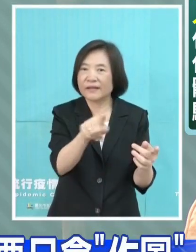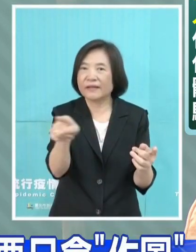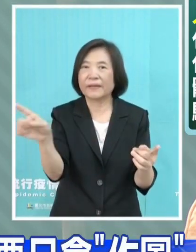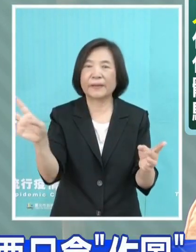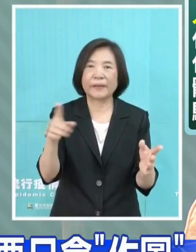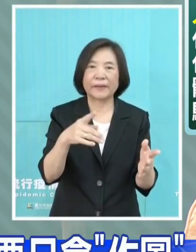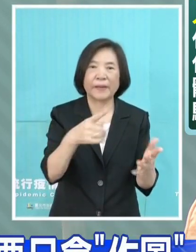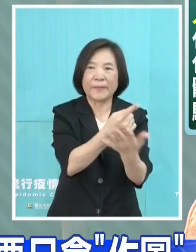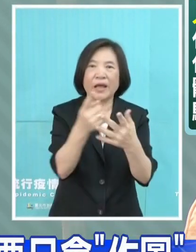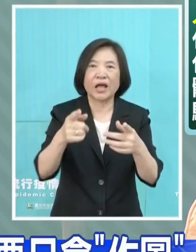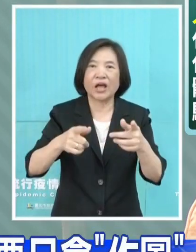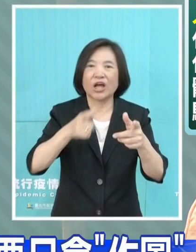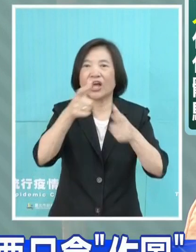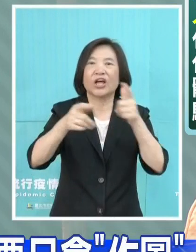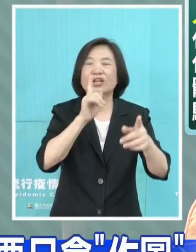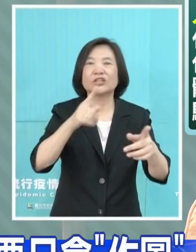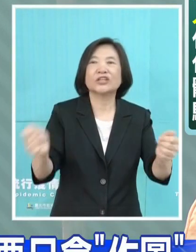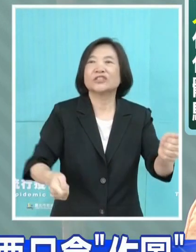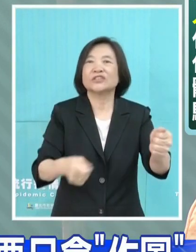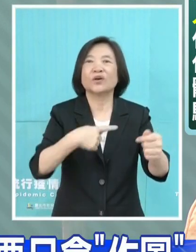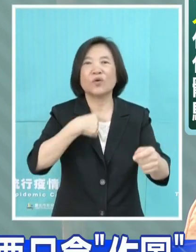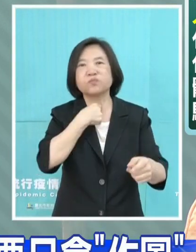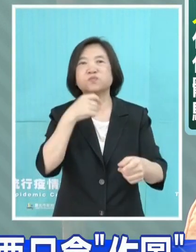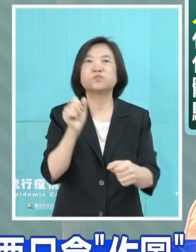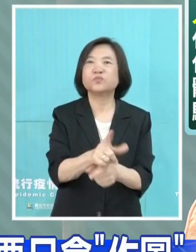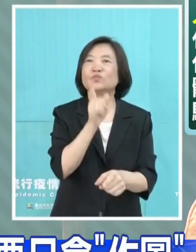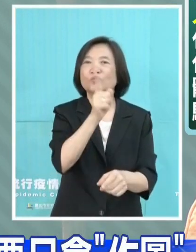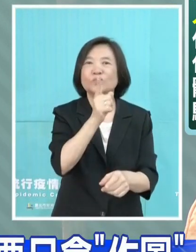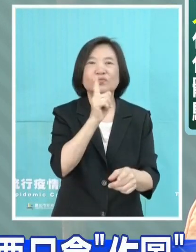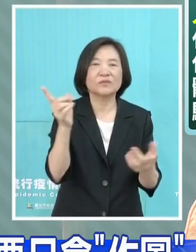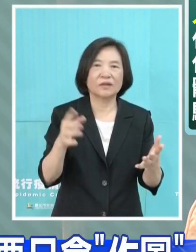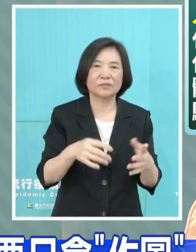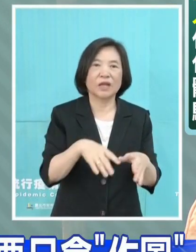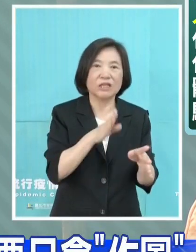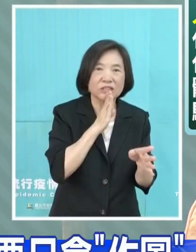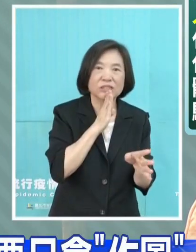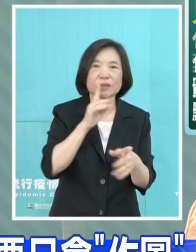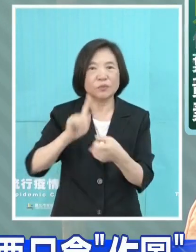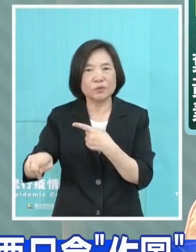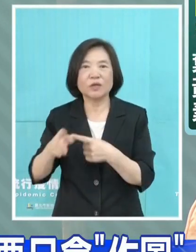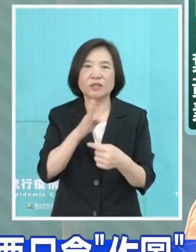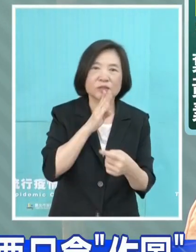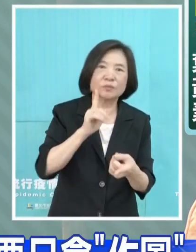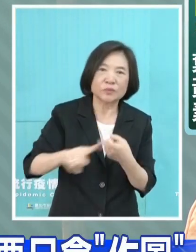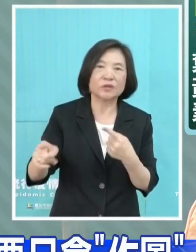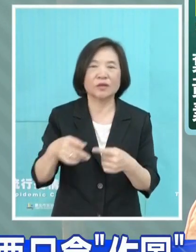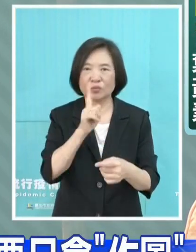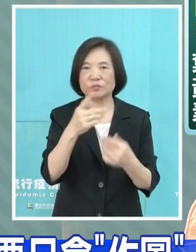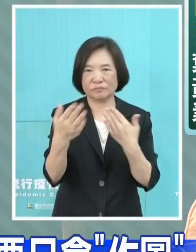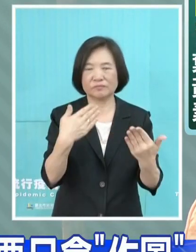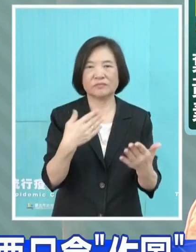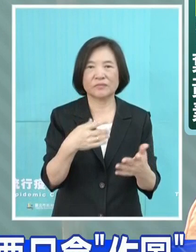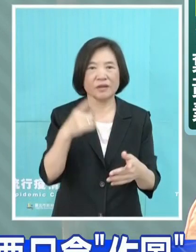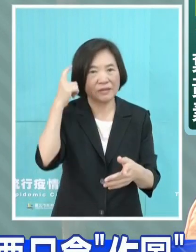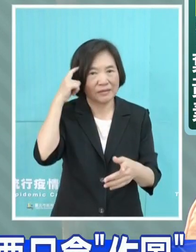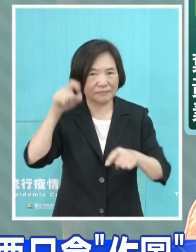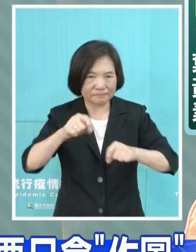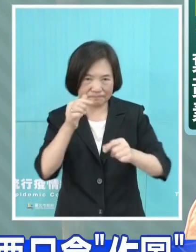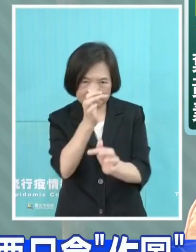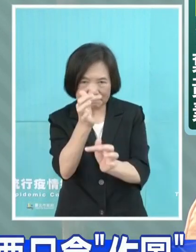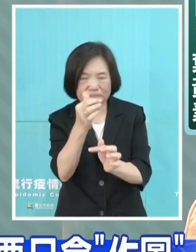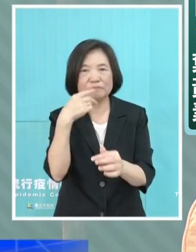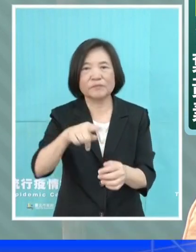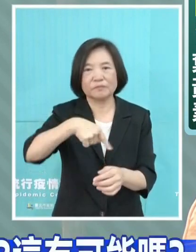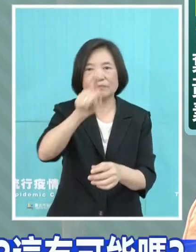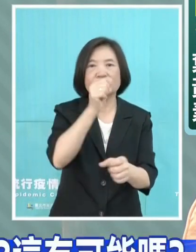家不要乱喊的、乱话，你知道吗？就是就是，不是就不是。哦，啊，想好哦，一遍就做。一般来讲哦，只